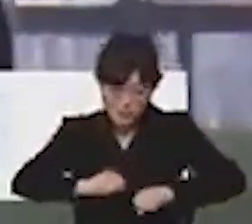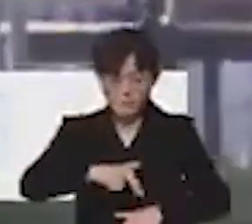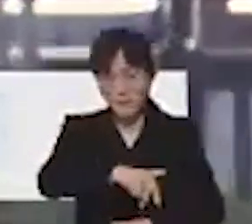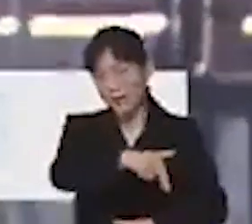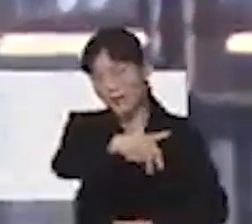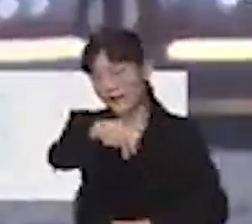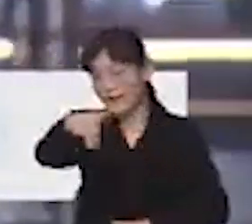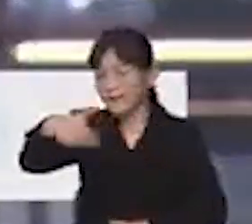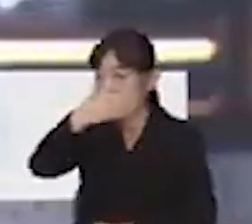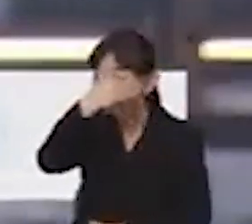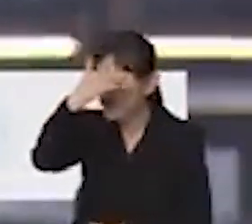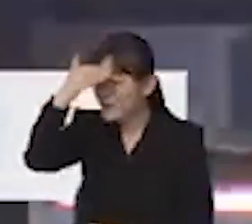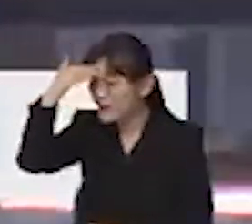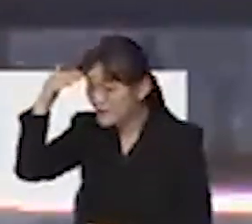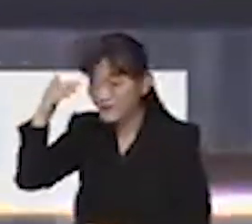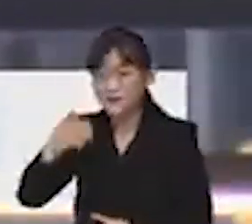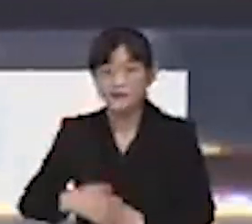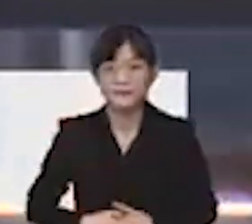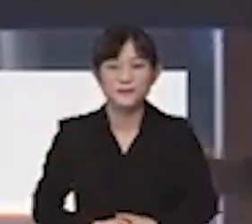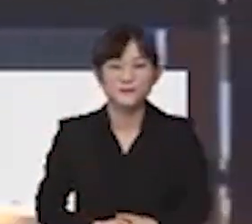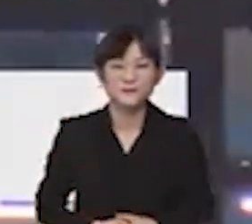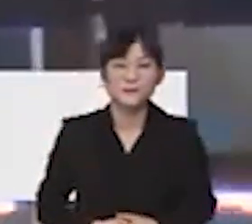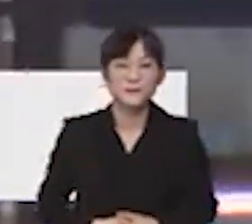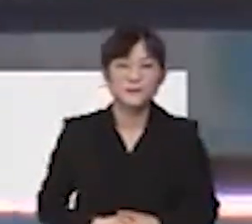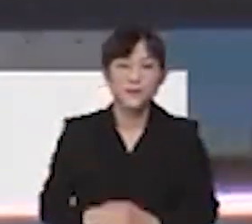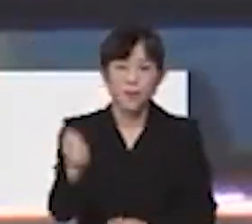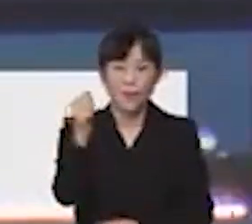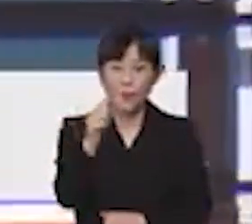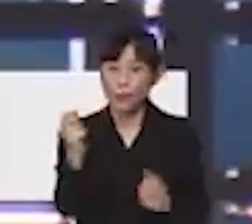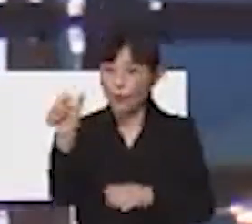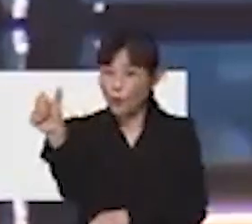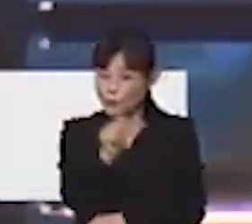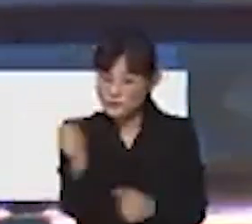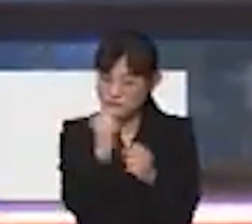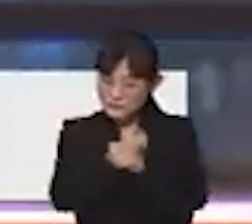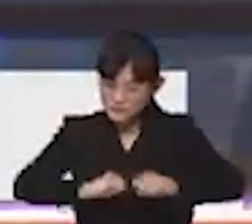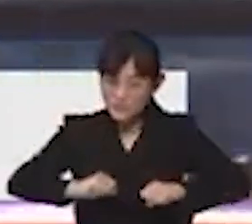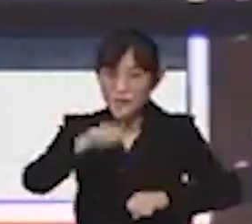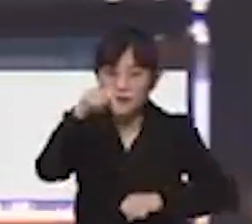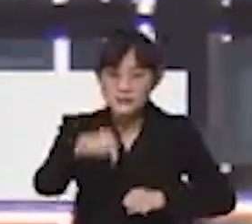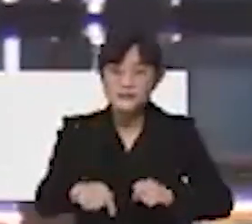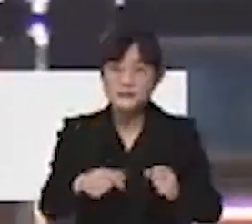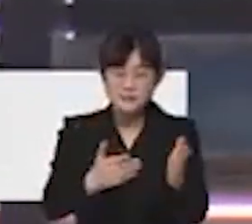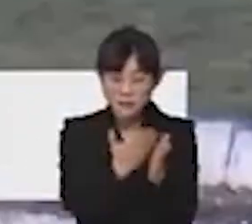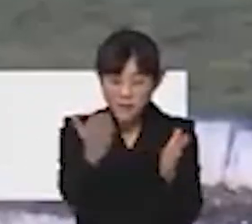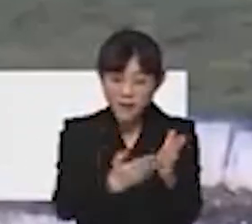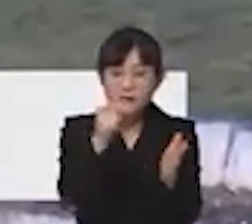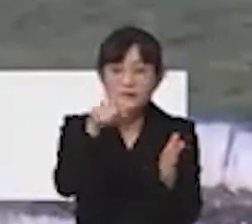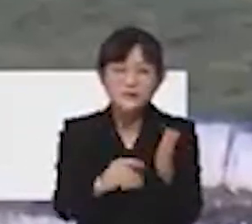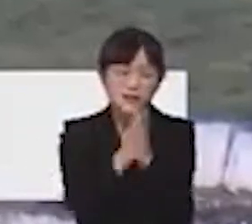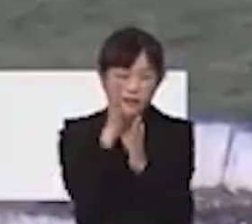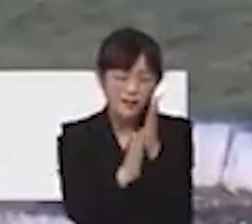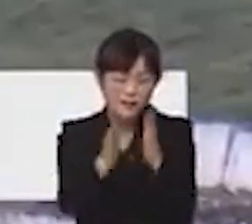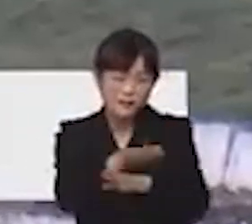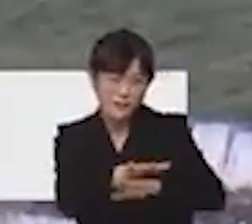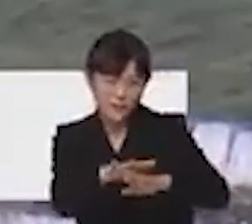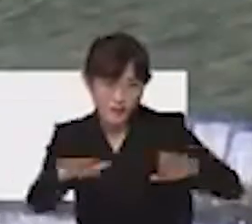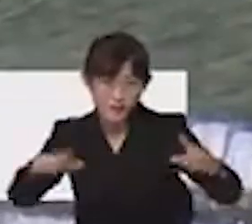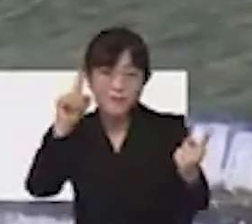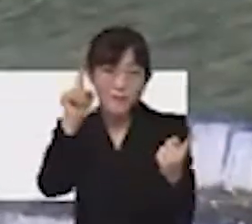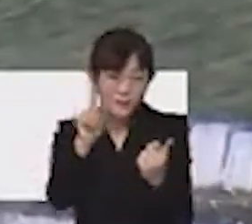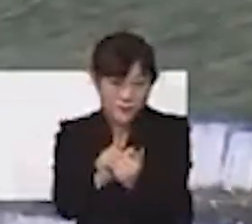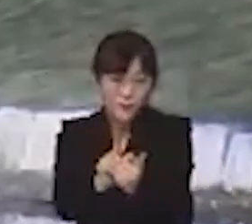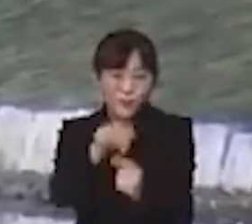박람회장을 둘러봤습니다. 오천 그린광장은 재해시설인 저류지를 만남과 소통의